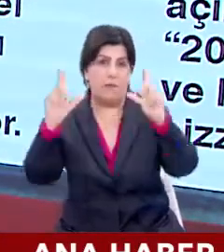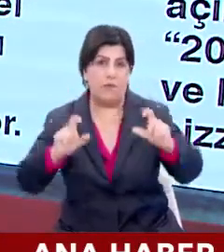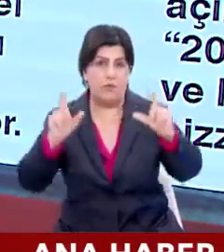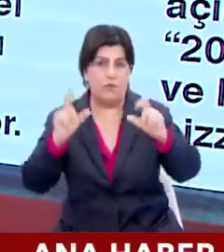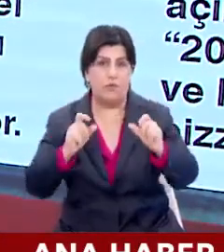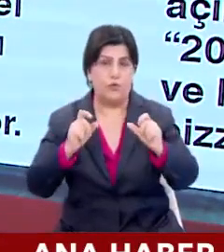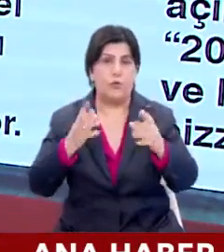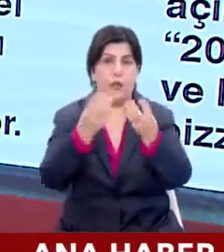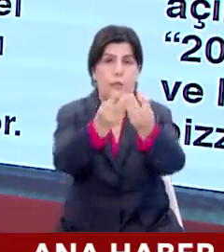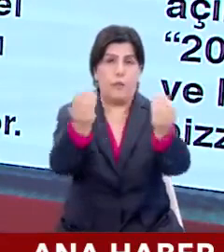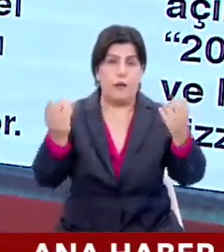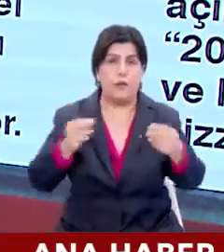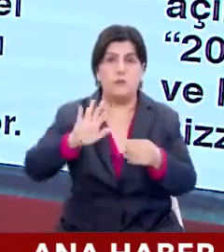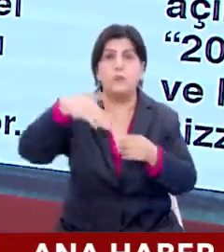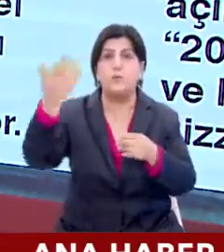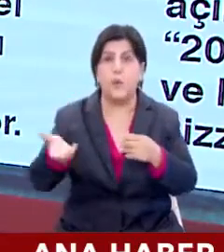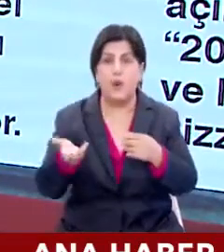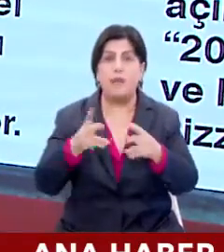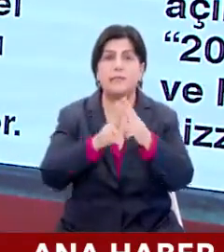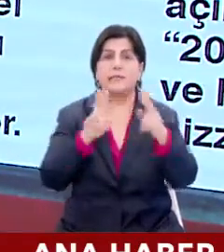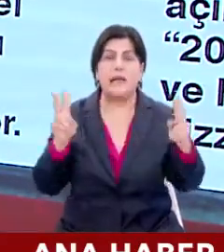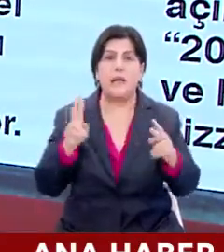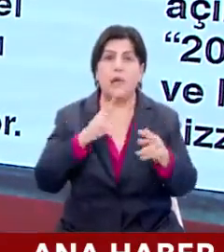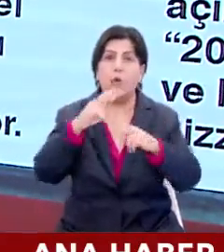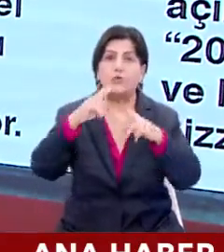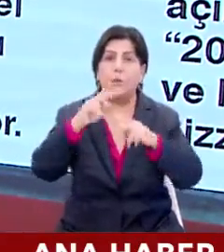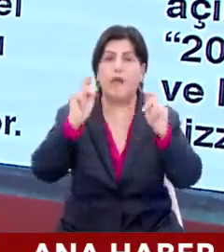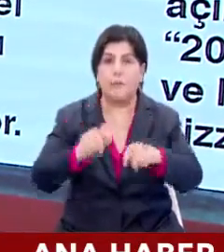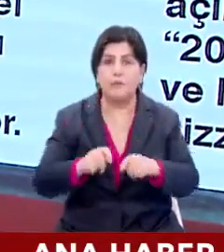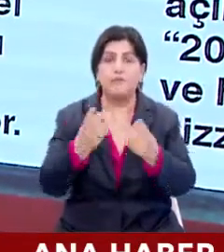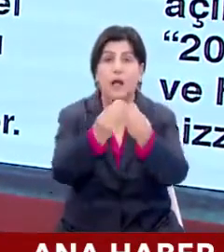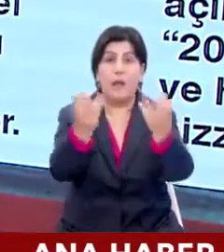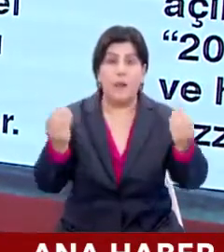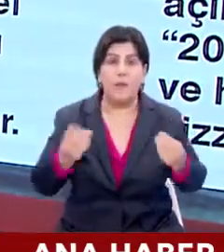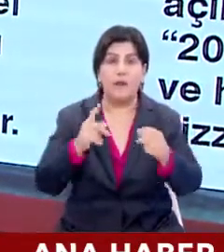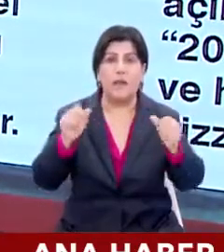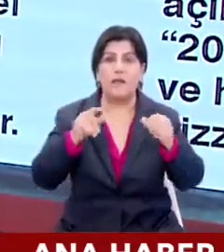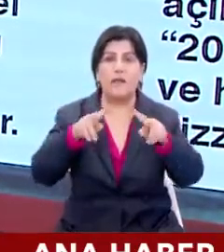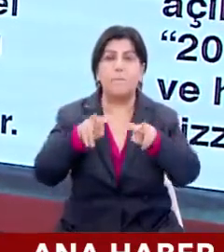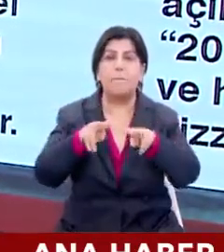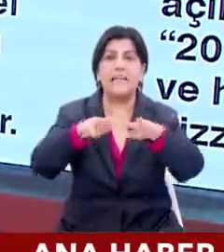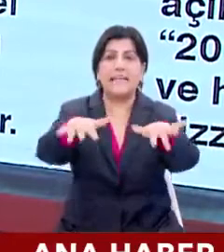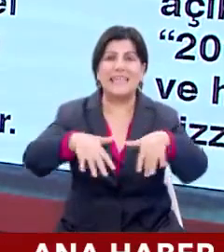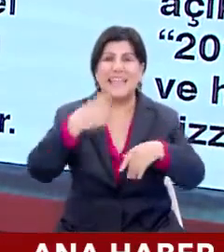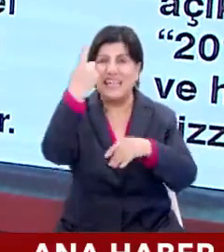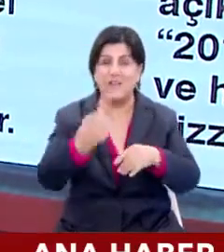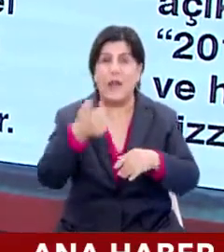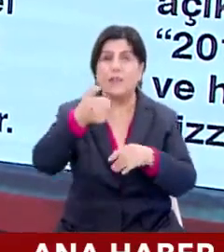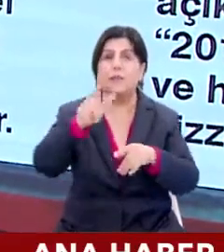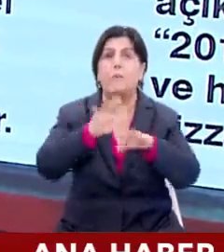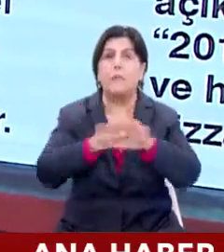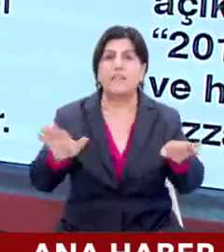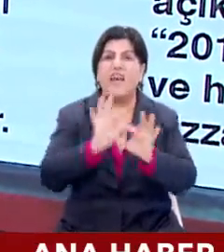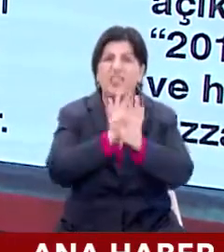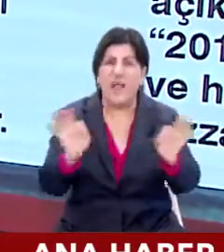kalabalıklara ve daha sonradan sırayla hitap edecekler ve kalabalıklar miting alanında ilk defa aldığı masayı